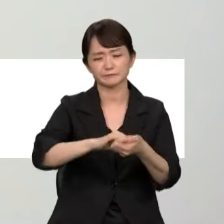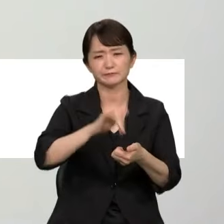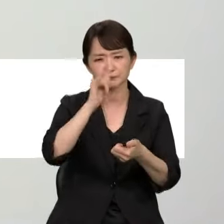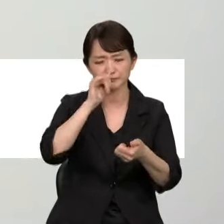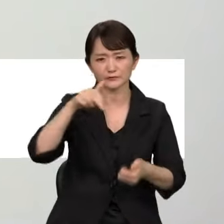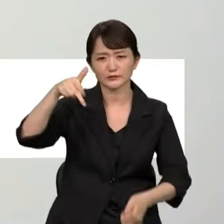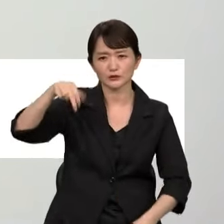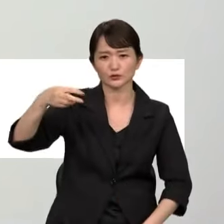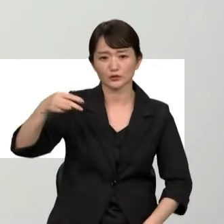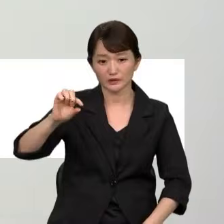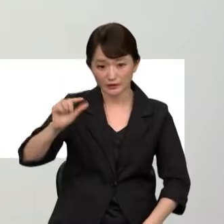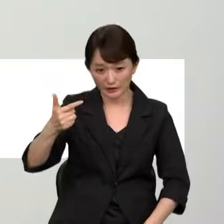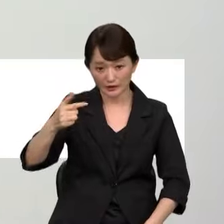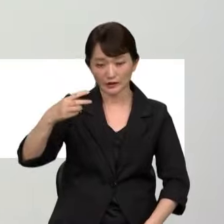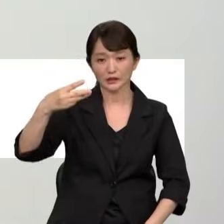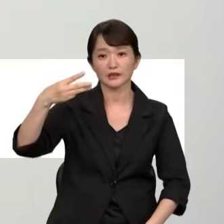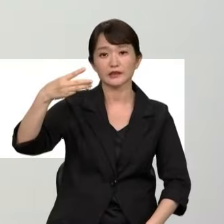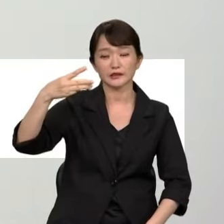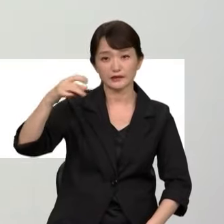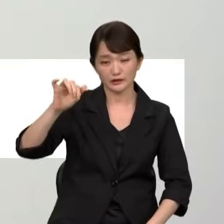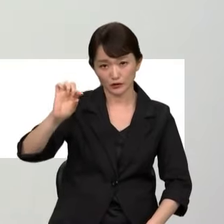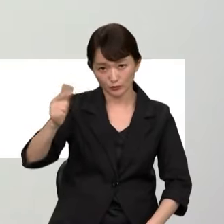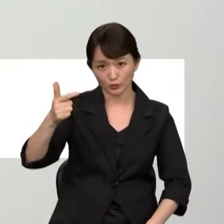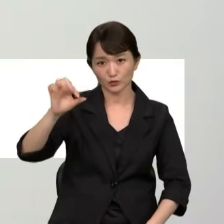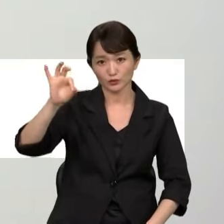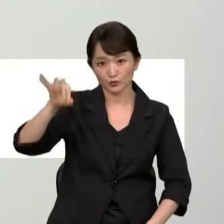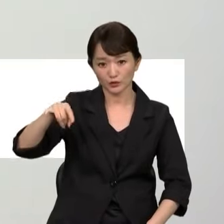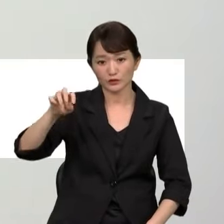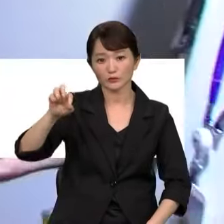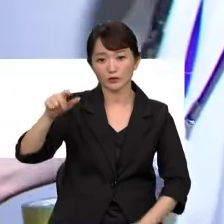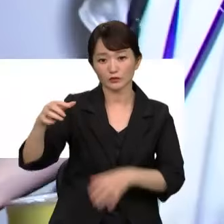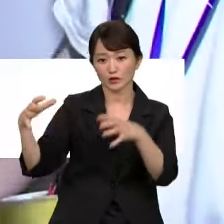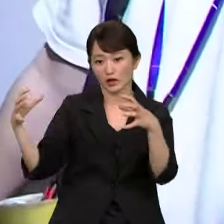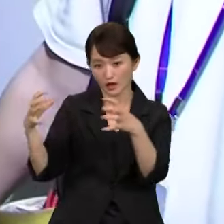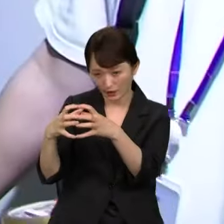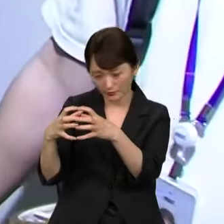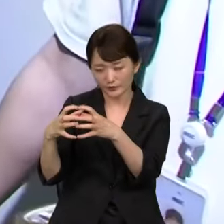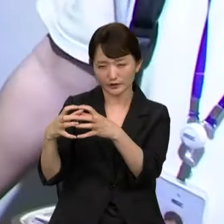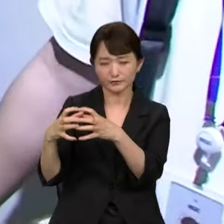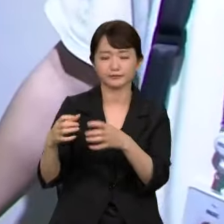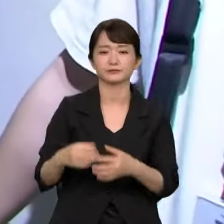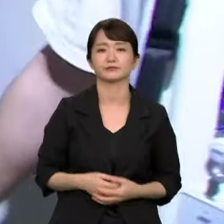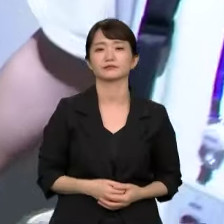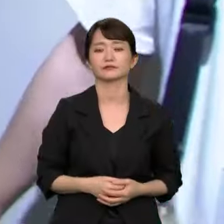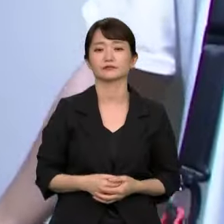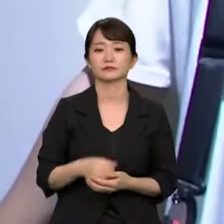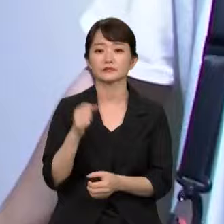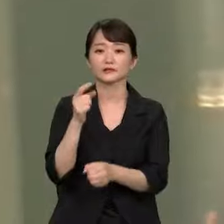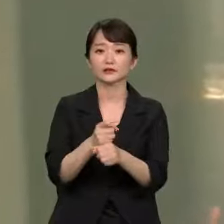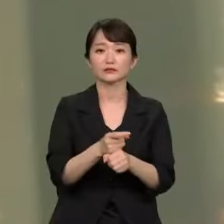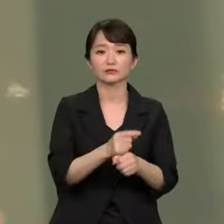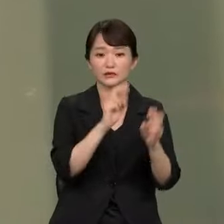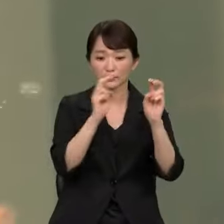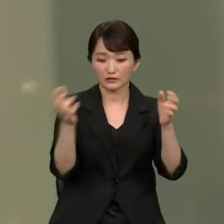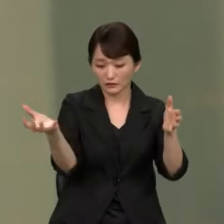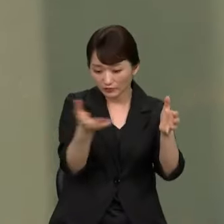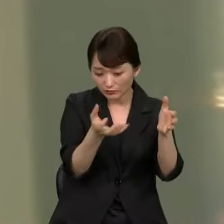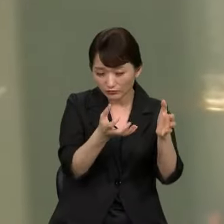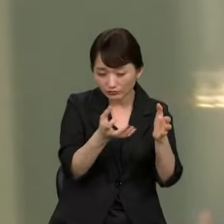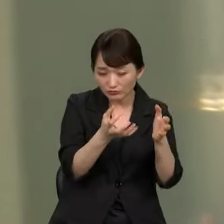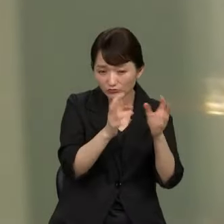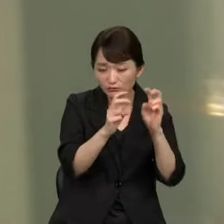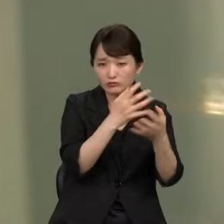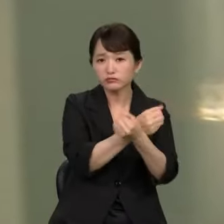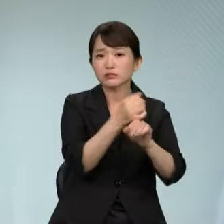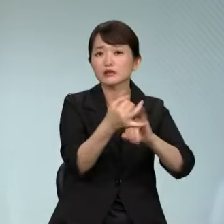Q10, 위메프, 티몬 이렇게 합쳐가지고 그룹사 전체에서 지금. 하지만 이미 입점 업체들이 대거 계약을 끊는